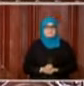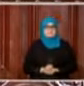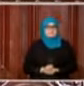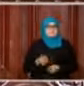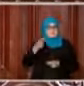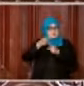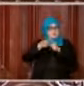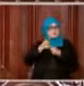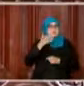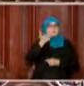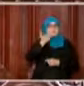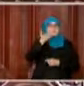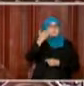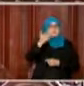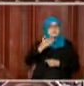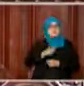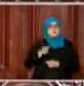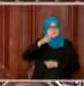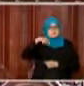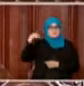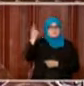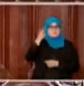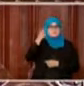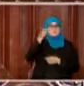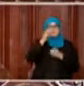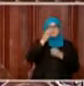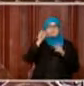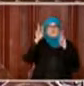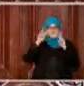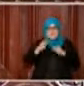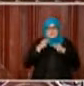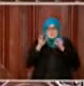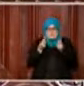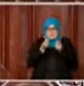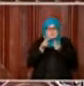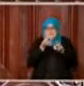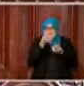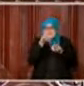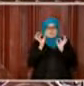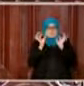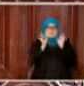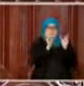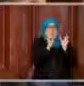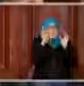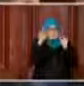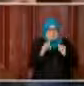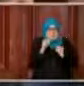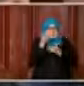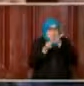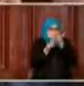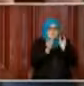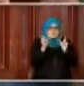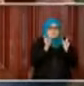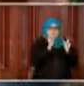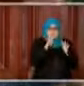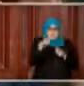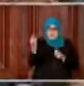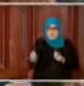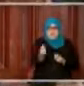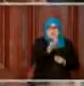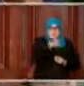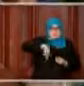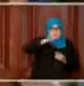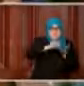شكرا لا يرتقي وصف إلى صفته، إلى أبناء هذا